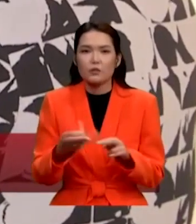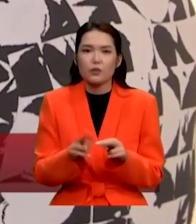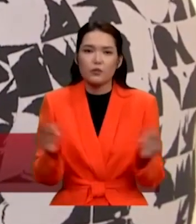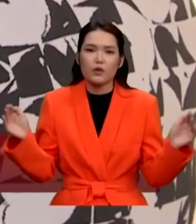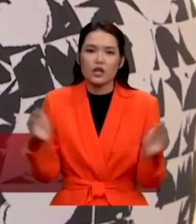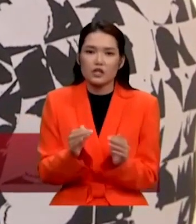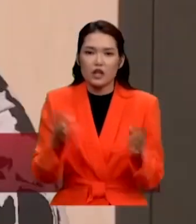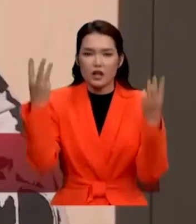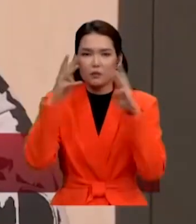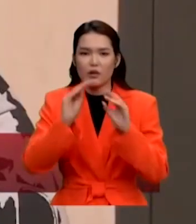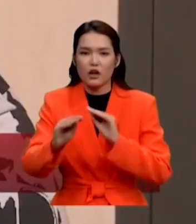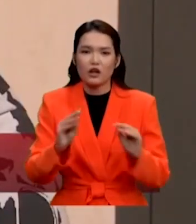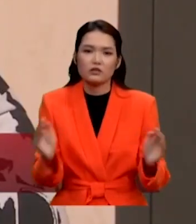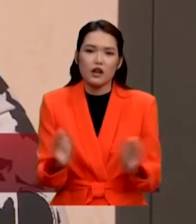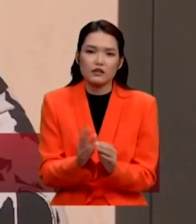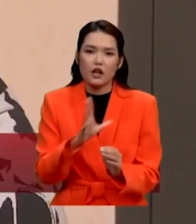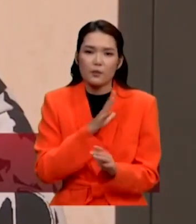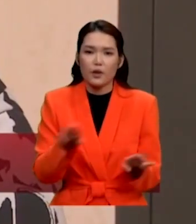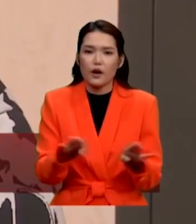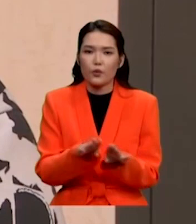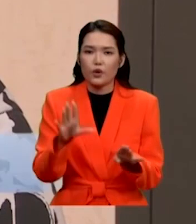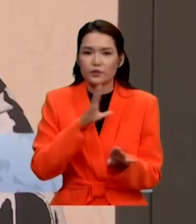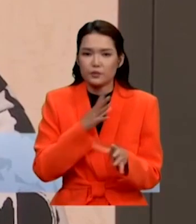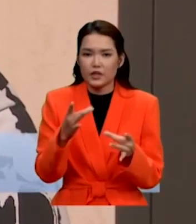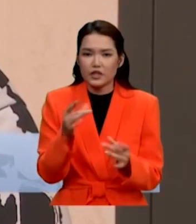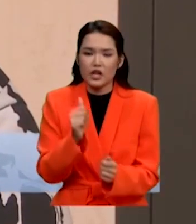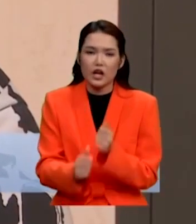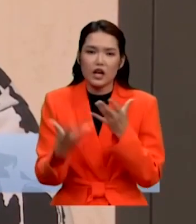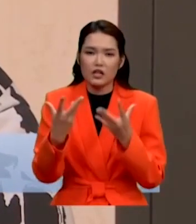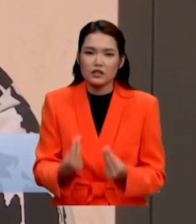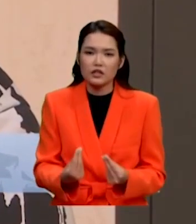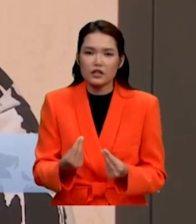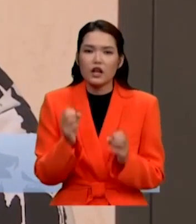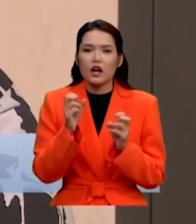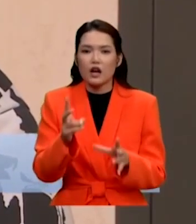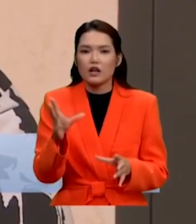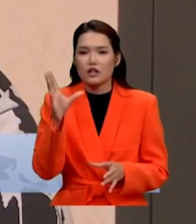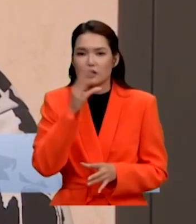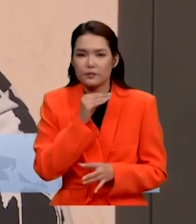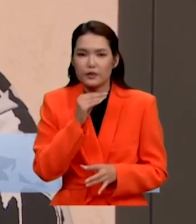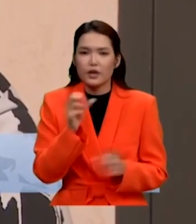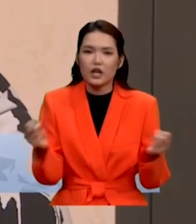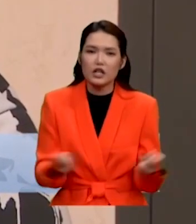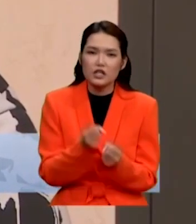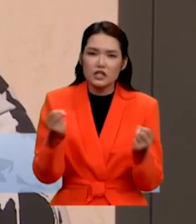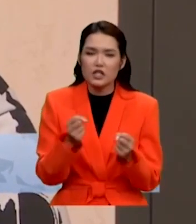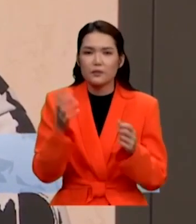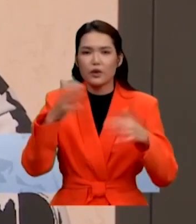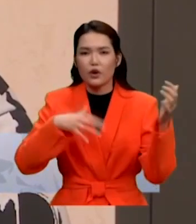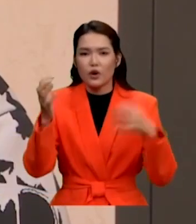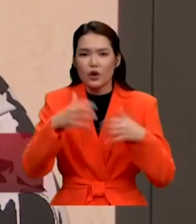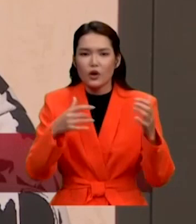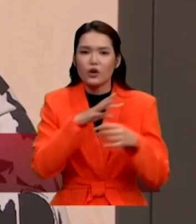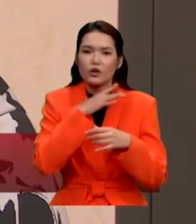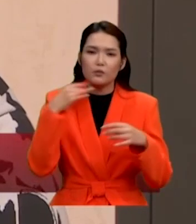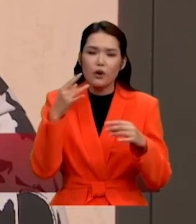доме модернизацию. Фасад был в сыром виде. Вот как осень, зима, непогода, дожди